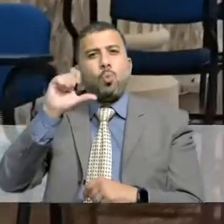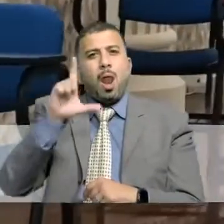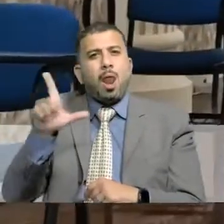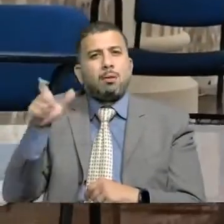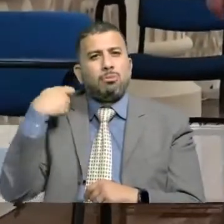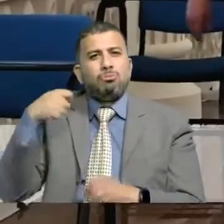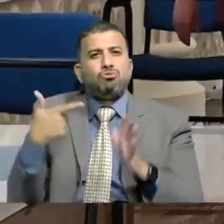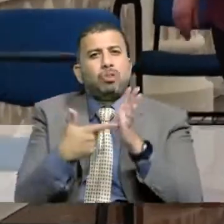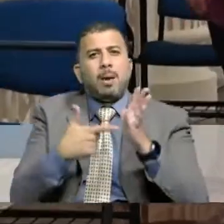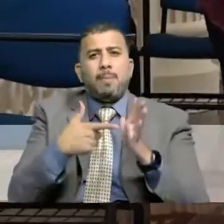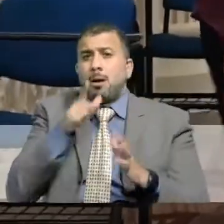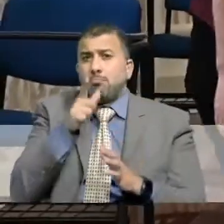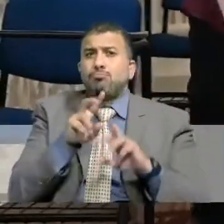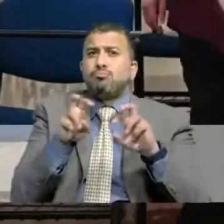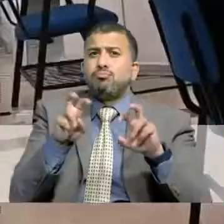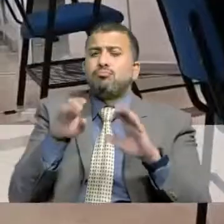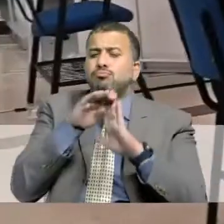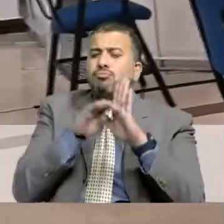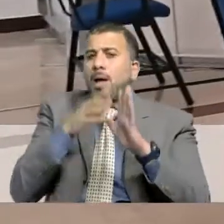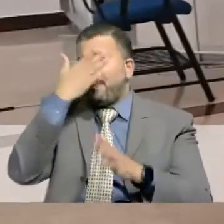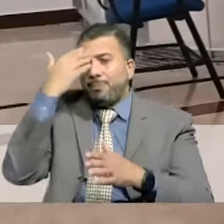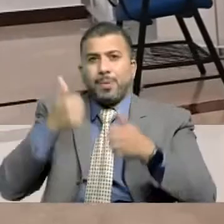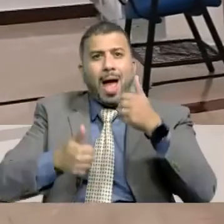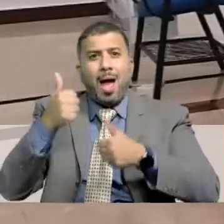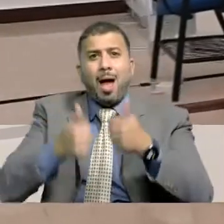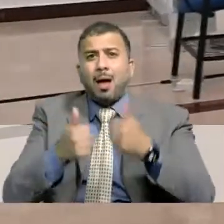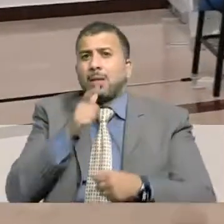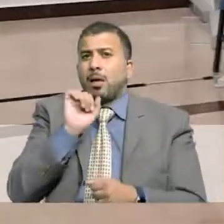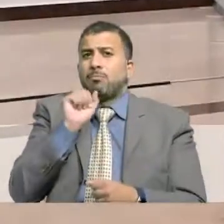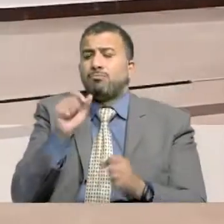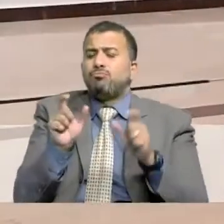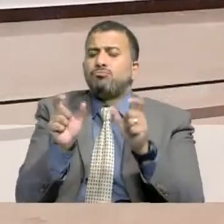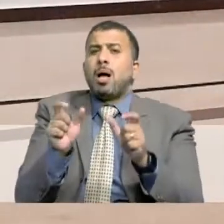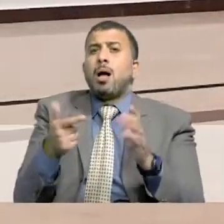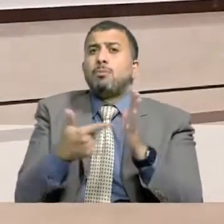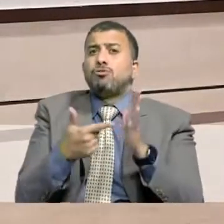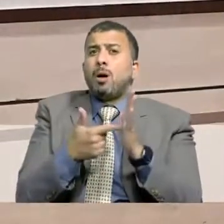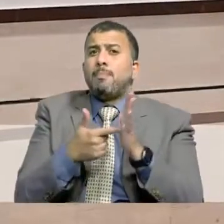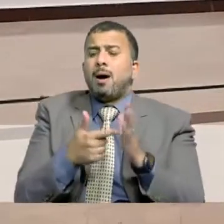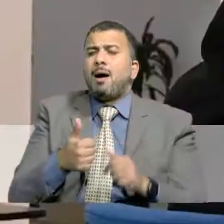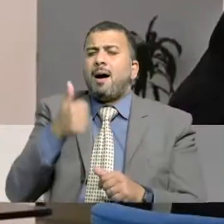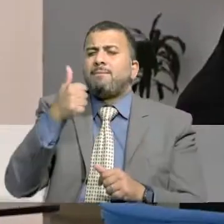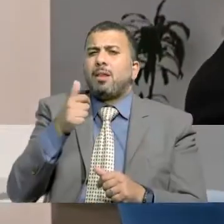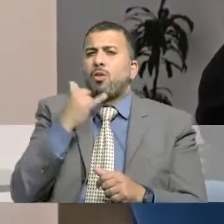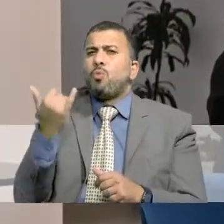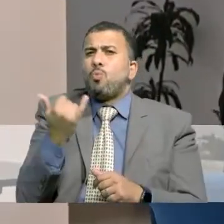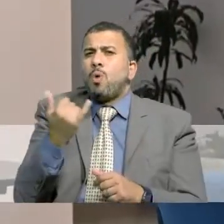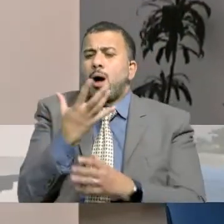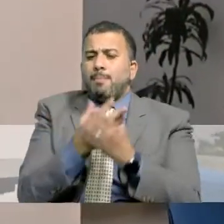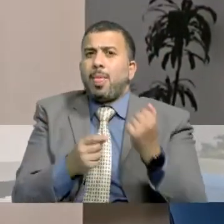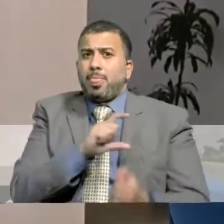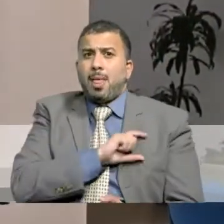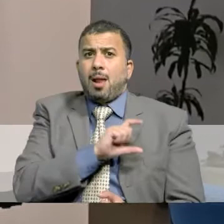الجامعة خلال تفقده سير وانتظام الامتحانات حرص إدارة الجامعة على تهيئة أفضل الظروف لأبنائها